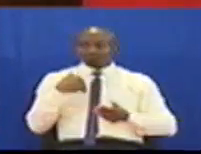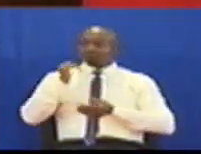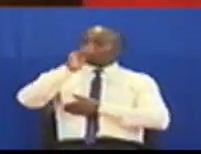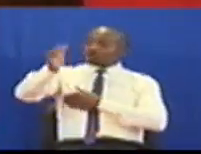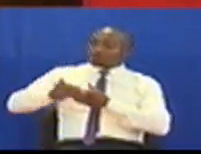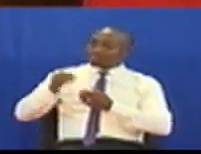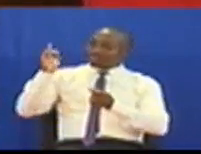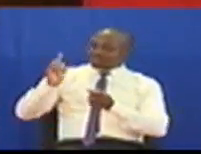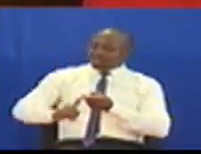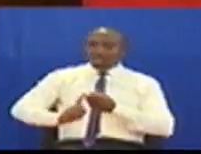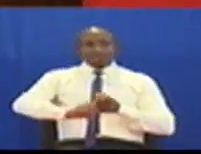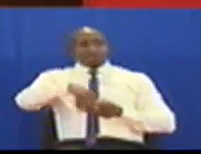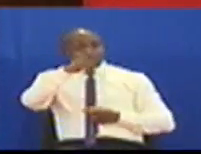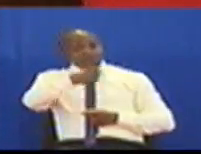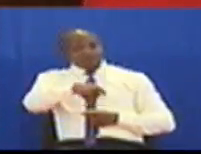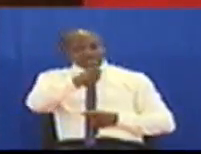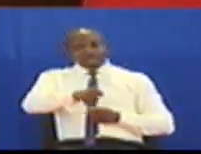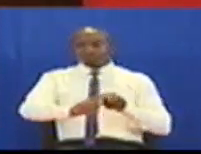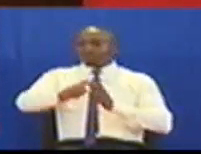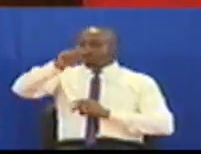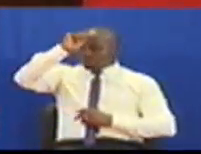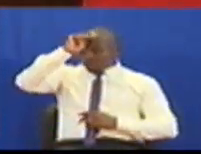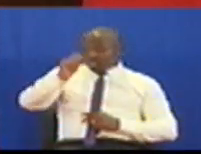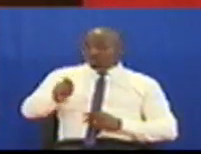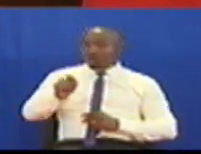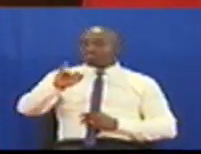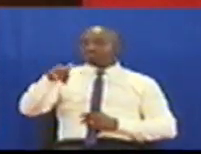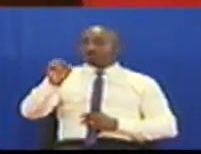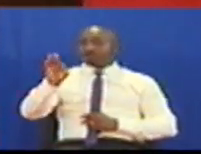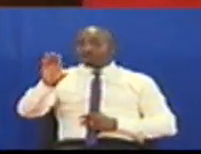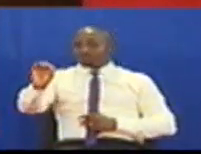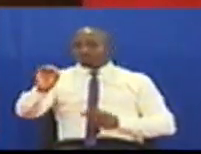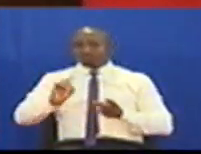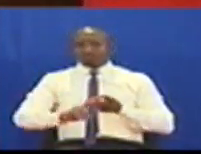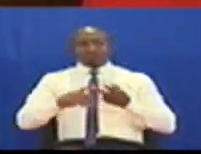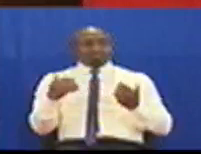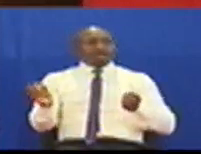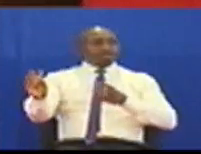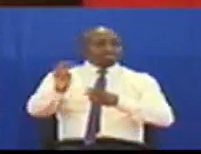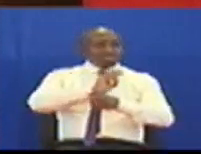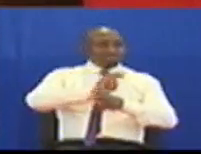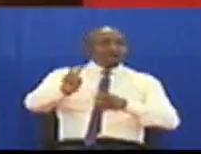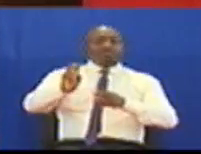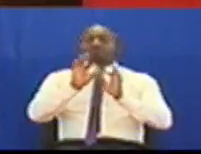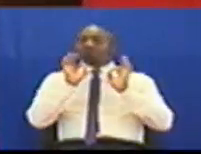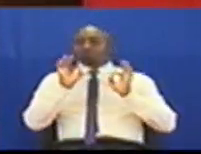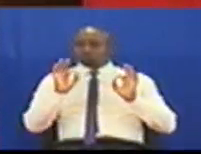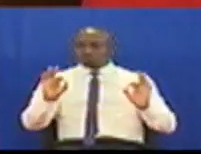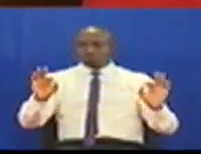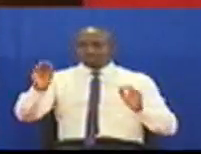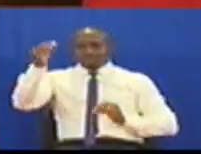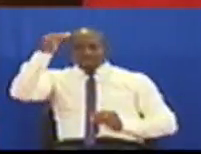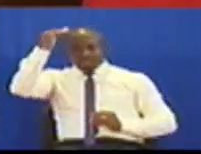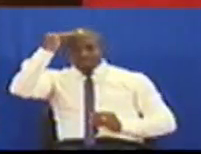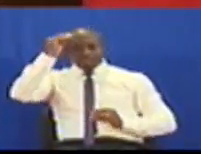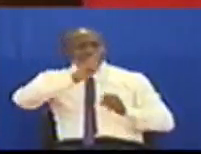tena kumpongeza Mheshimiwa Jafo kwa kusimamia vizuri elimu